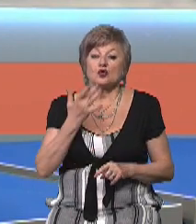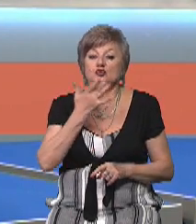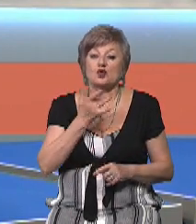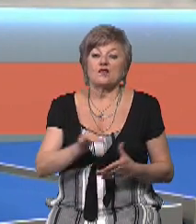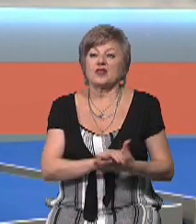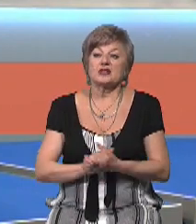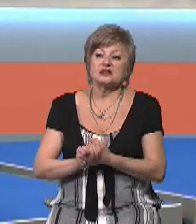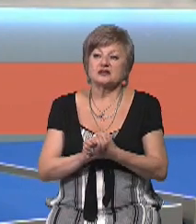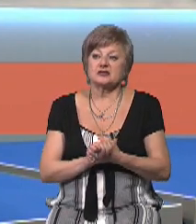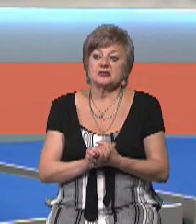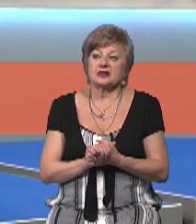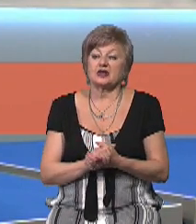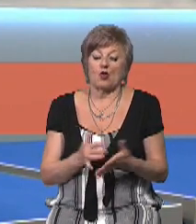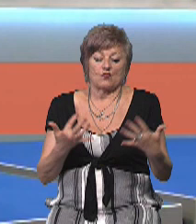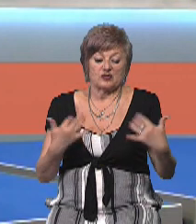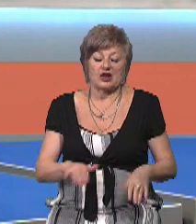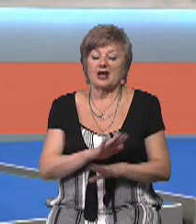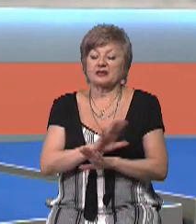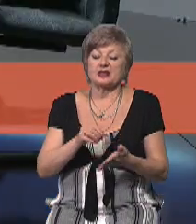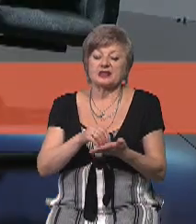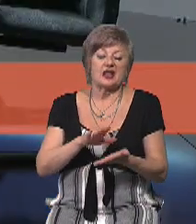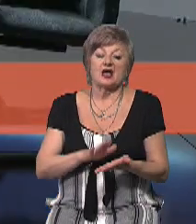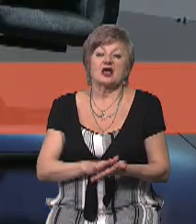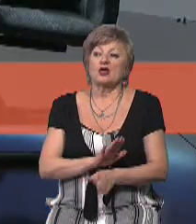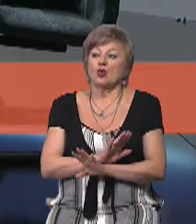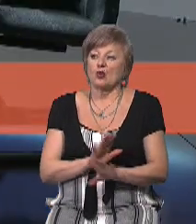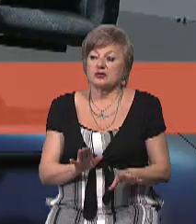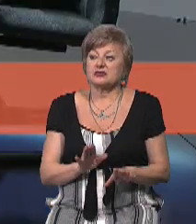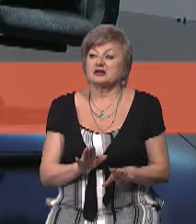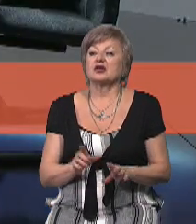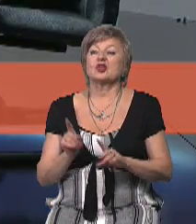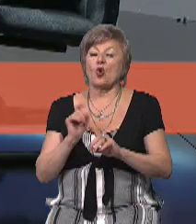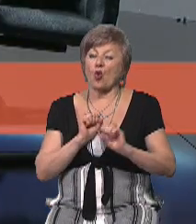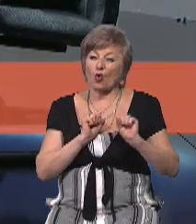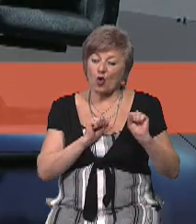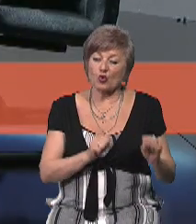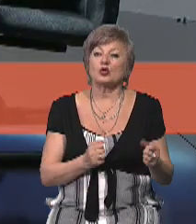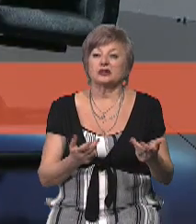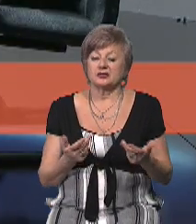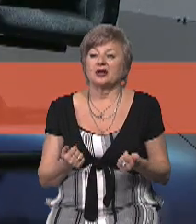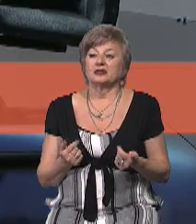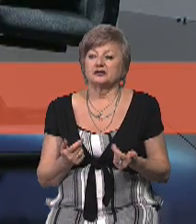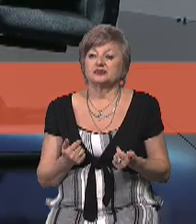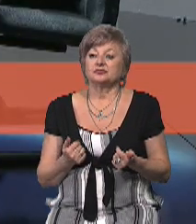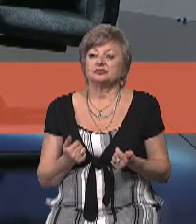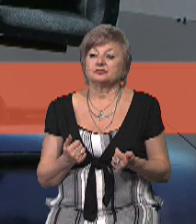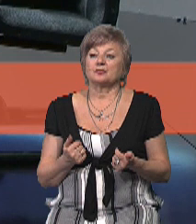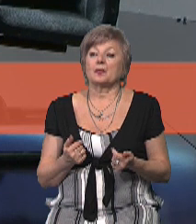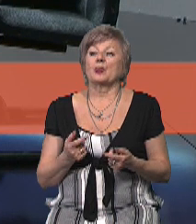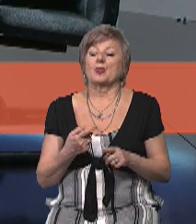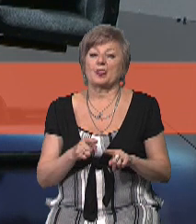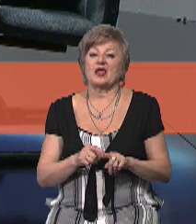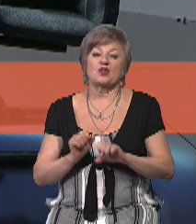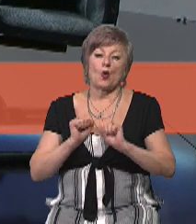Союзі втратами не рахувалися. Ну, так? Плюс, напевно, проблеми з організацією оборони також так, міста. Так, організація оборони